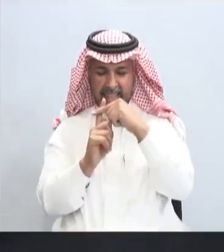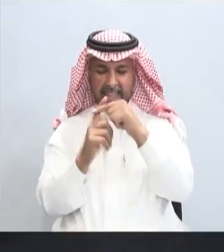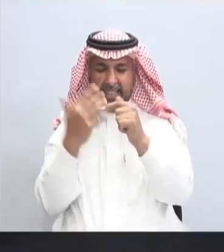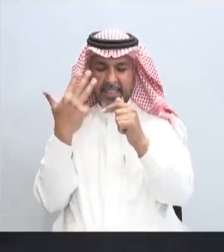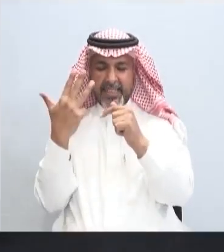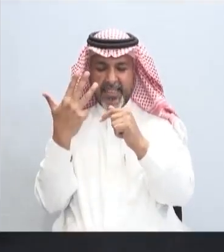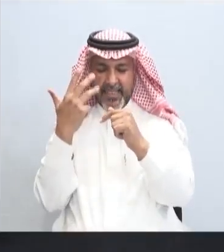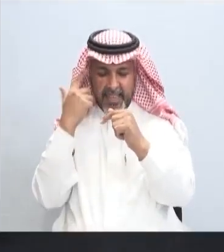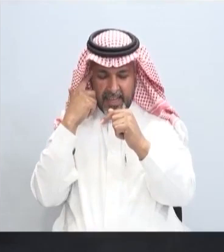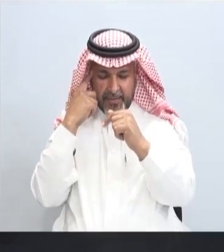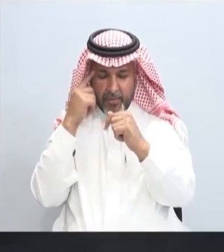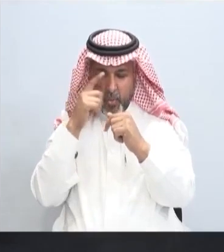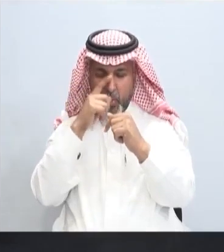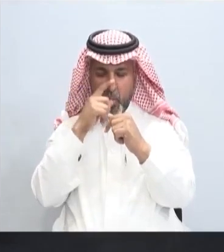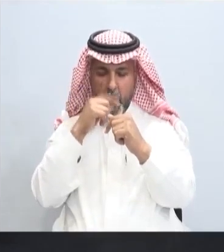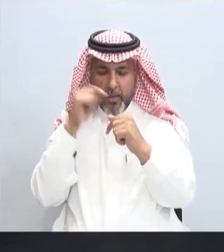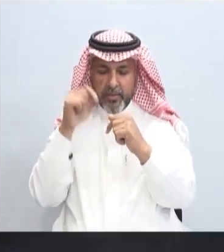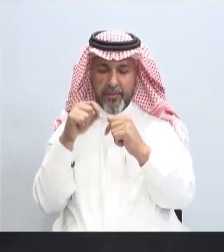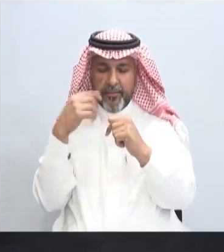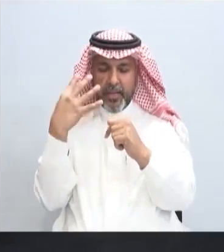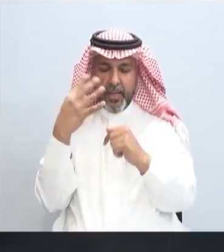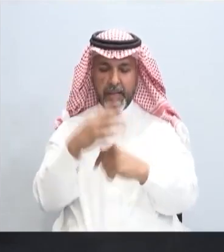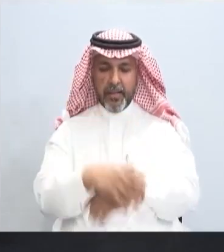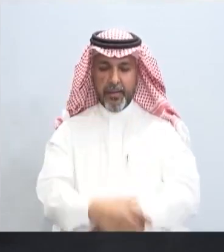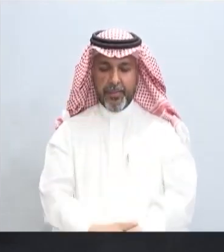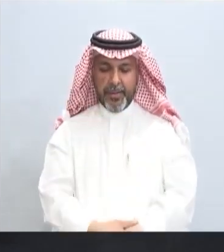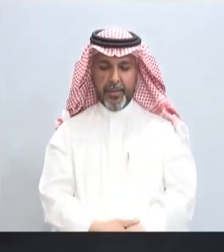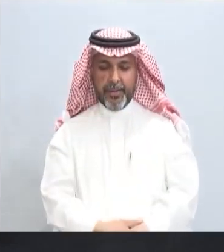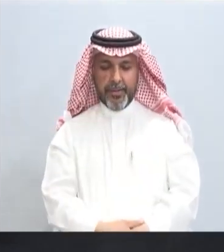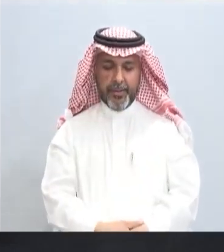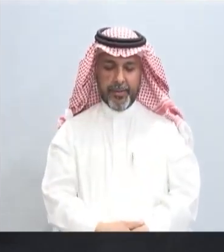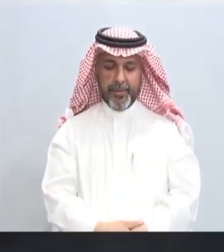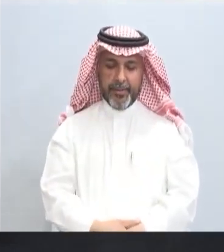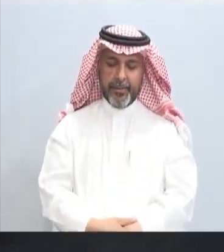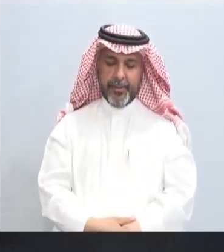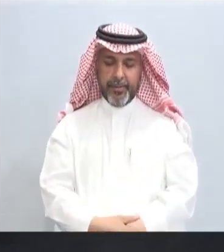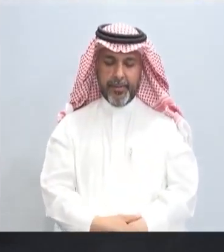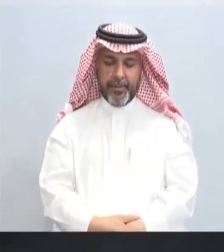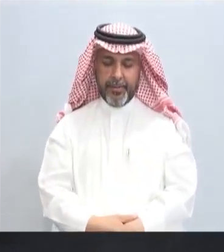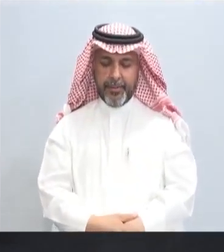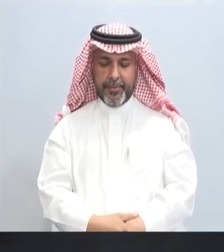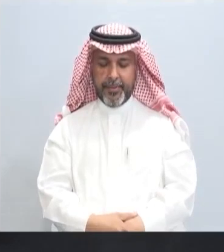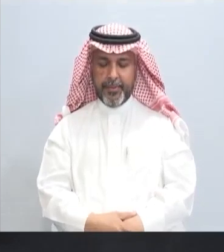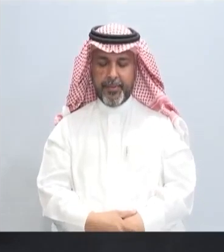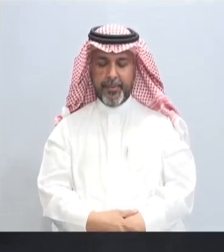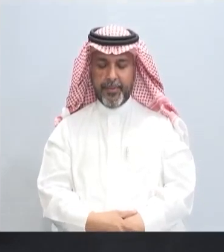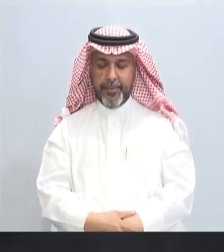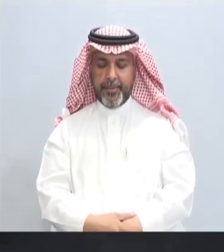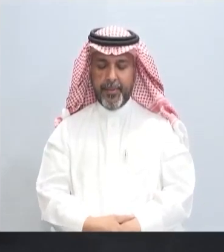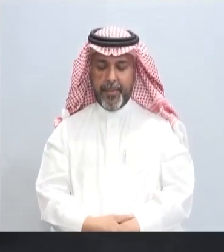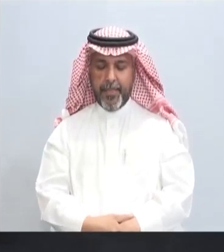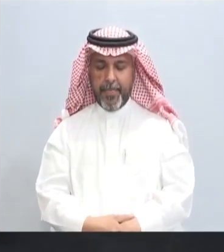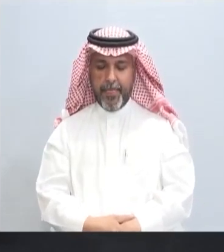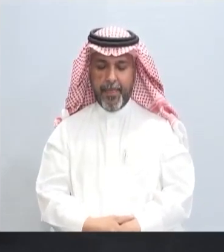باختزال فضاء العينه كان عندي 36 عنصر قاللك بس انا ابغى فقط اللي مجموع الوجهين الظاهرين يساوي